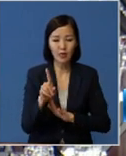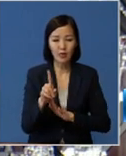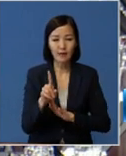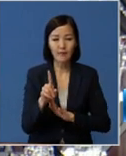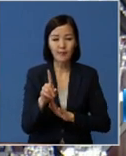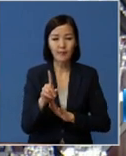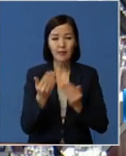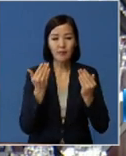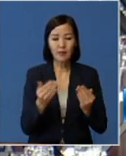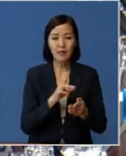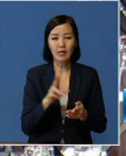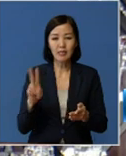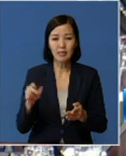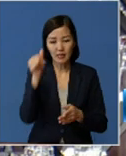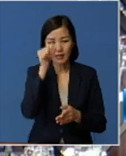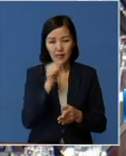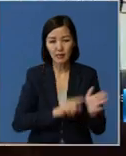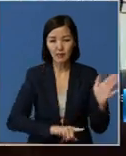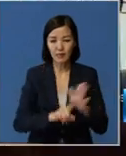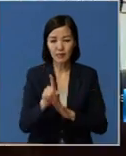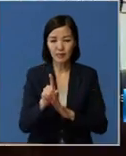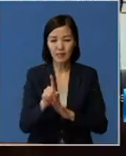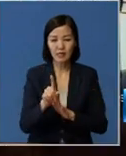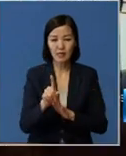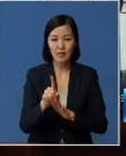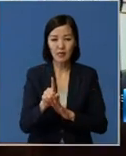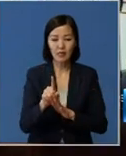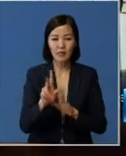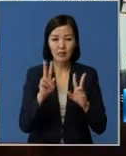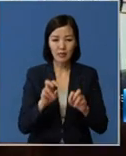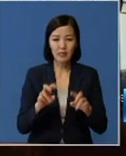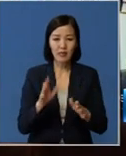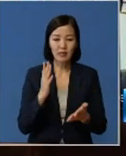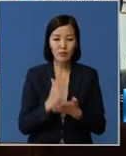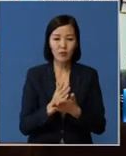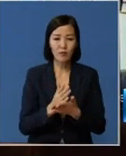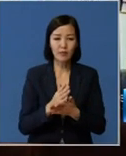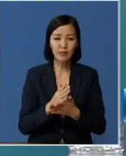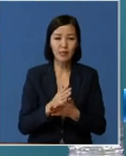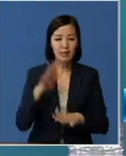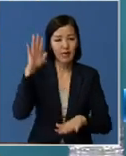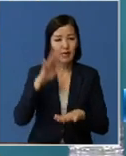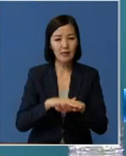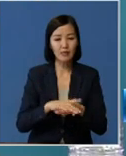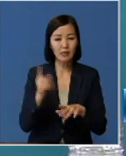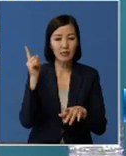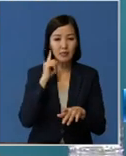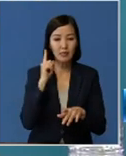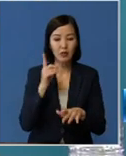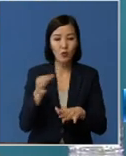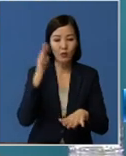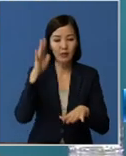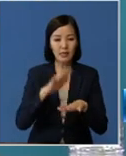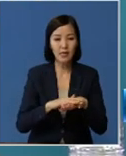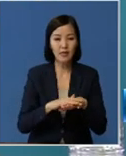мәселені енді биылғы қазан айының басында қарайтын боламыз. Үкімет басшысы аймақ әкімдерін де тыңдады. Амандық Баталовтың ақпарынша